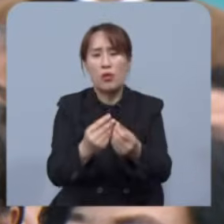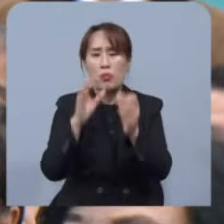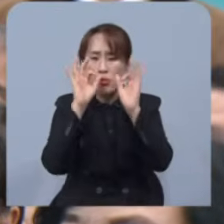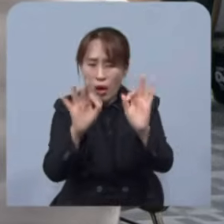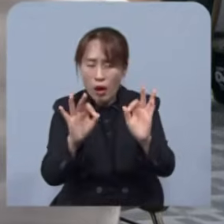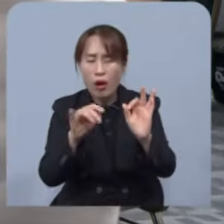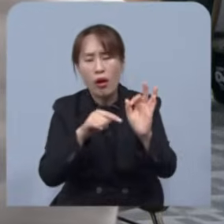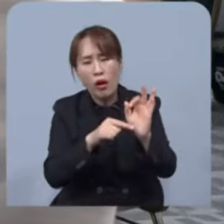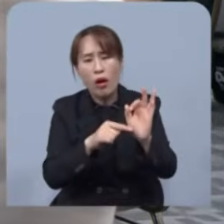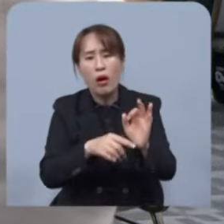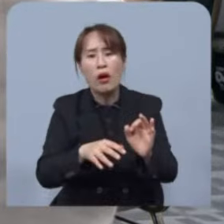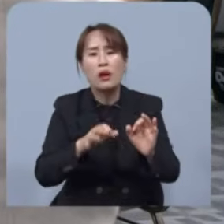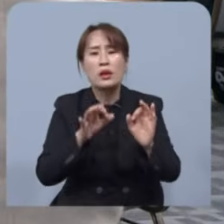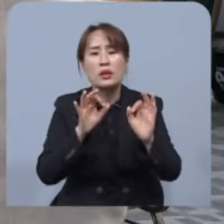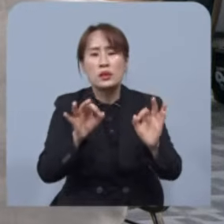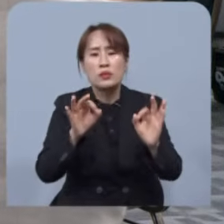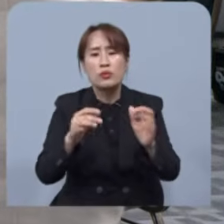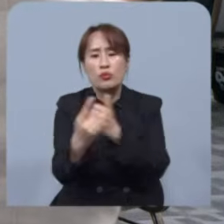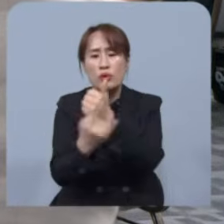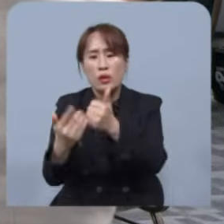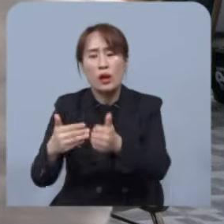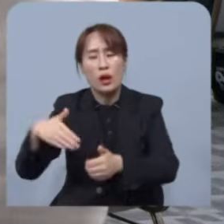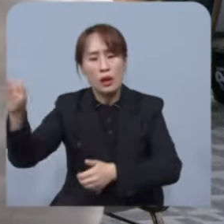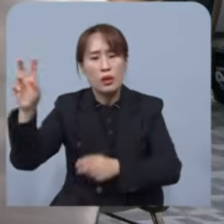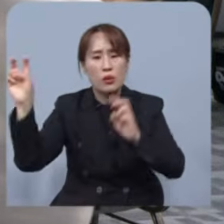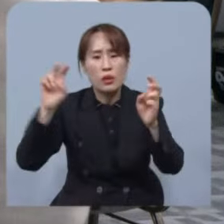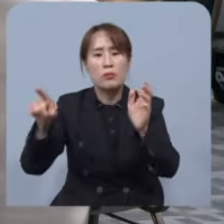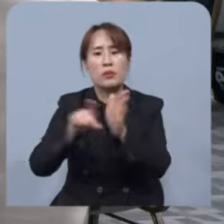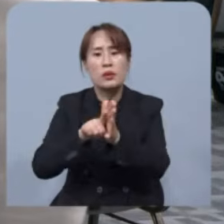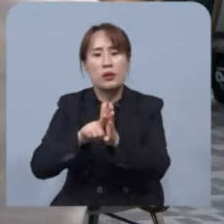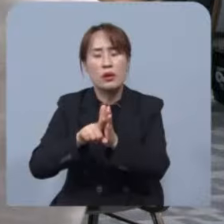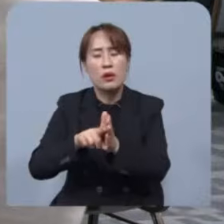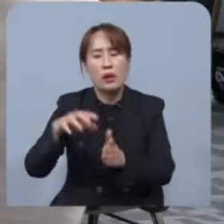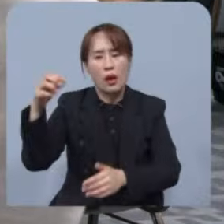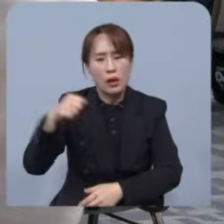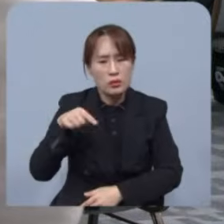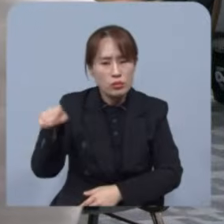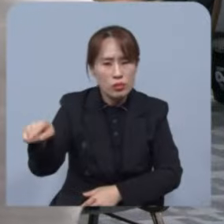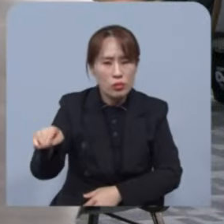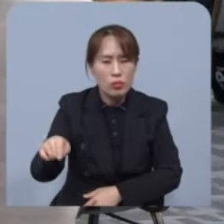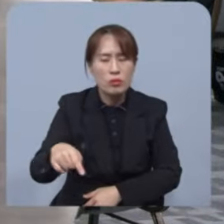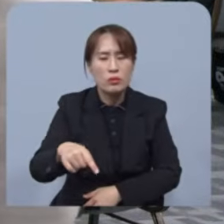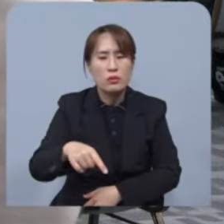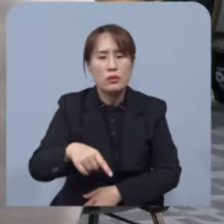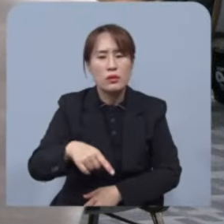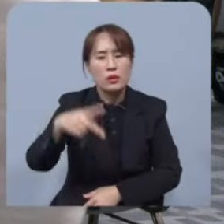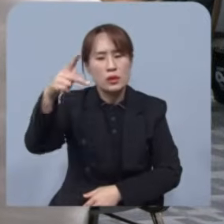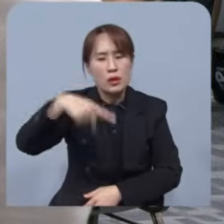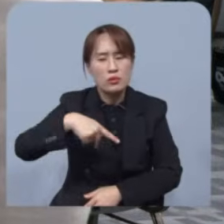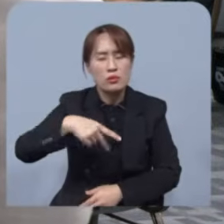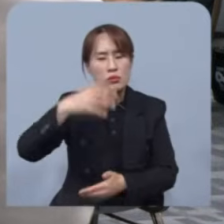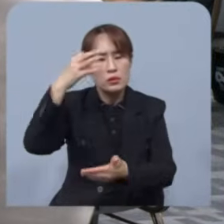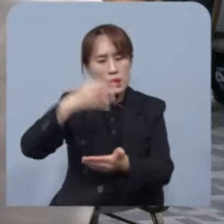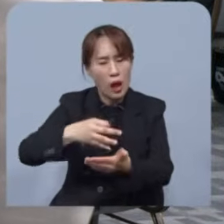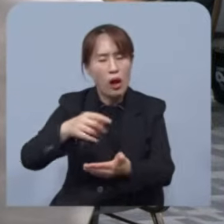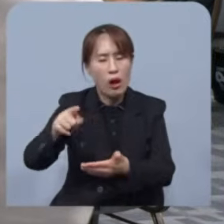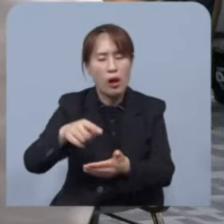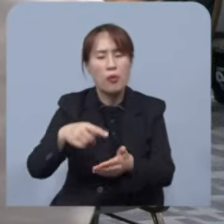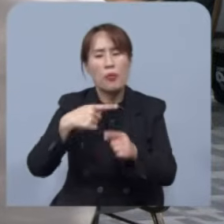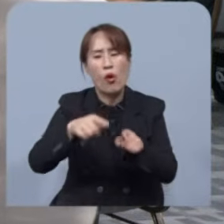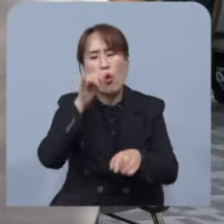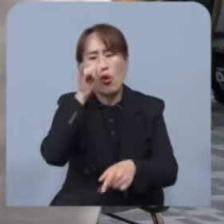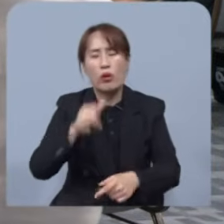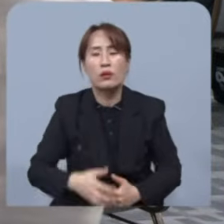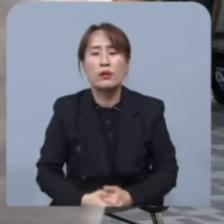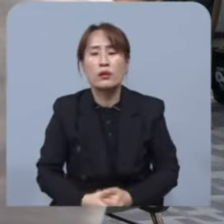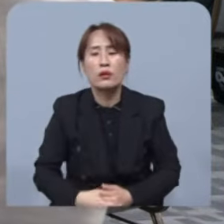부분은 금융위로 넘어가는 순간 기업의 신용도를 가지고 저금리 대출이나 이런 부분을 판단하게 됩니다.